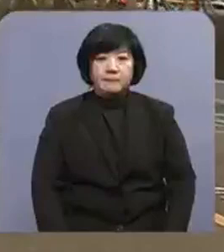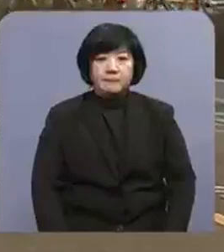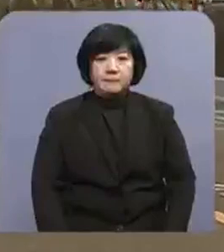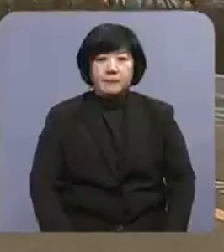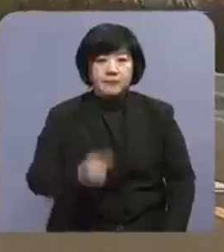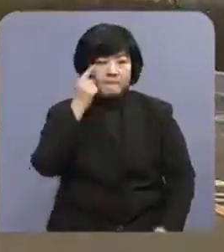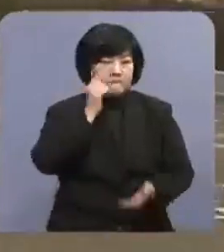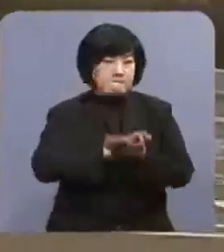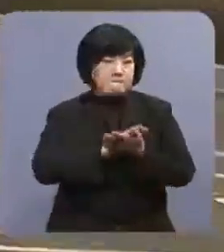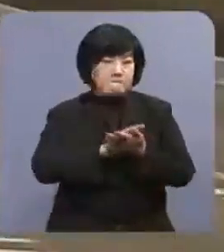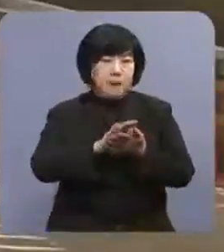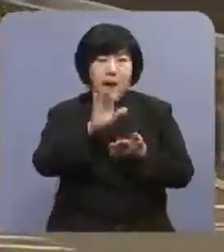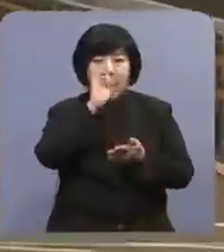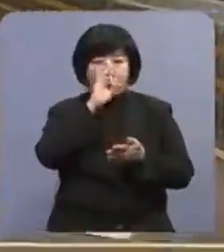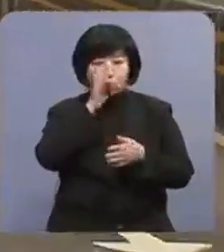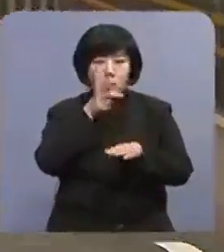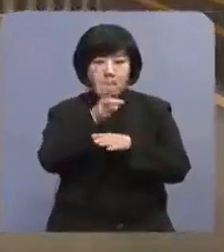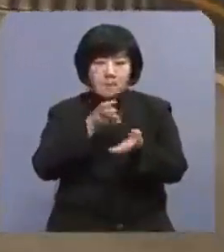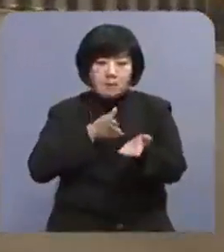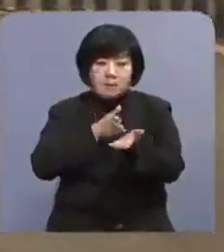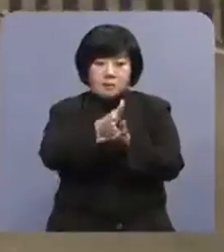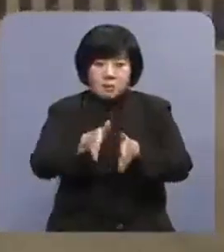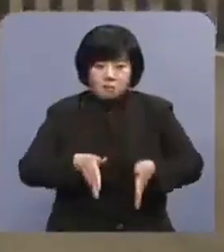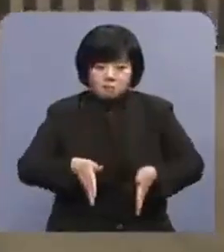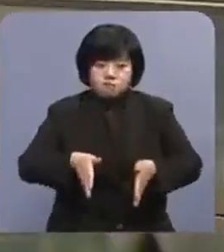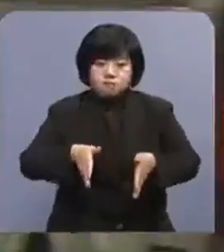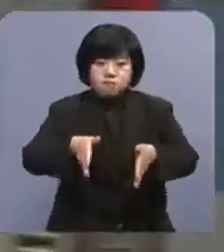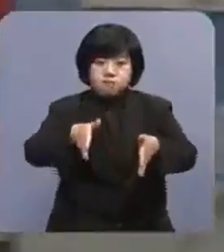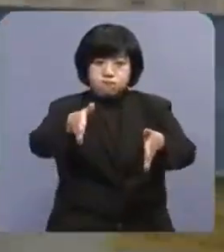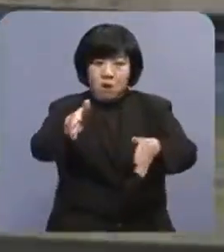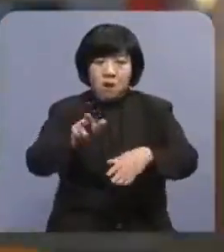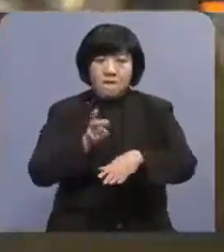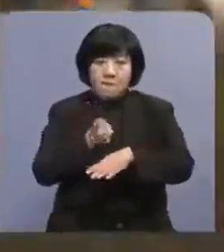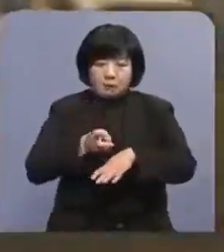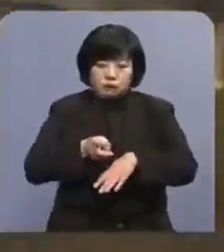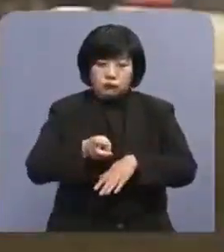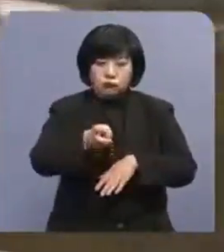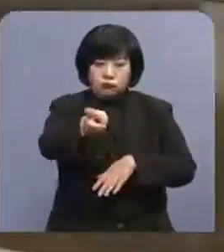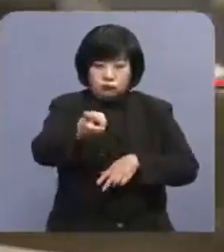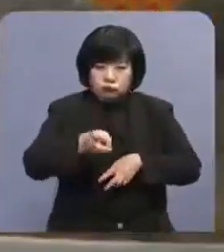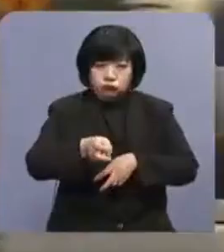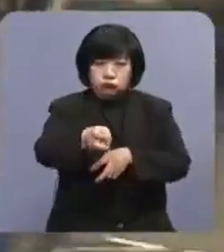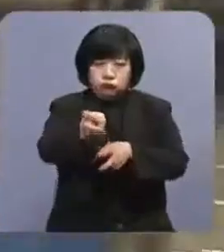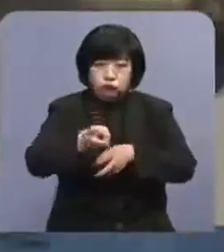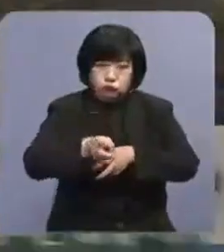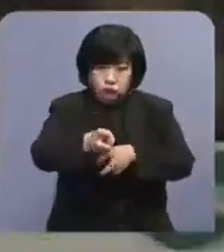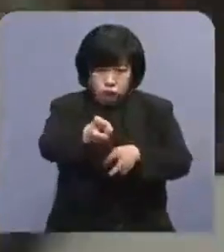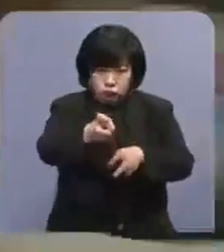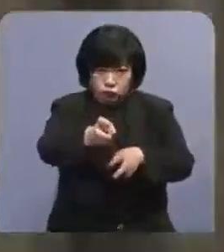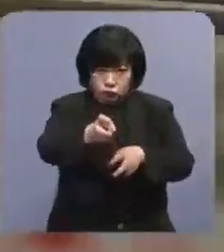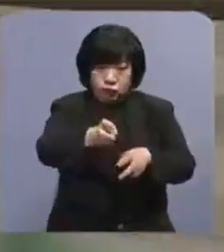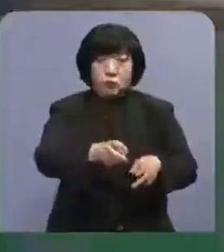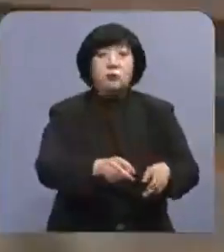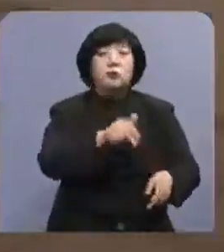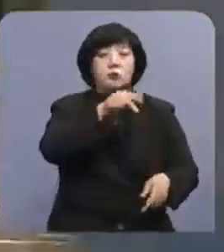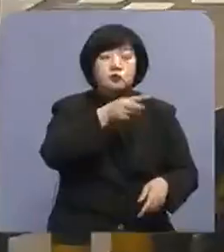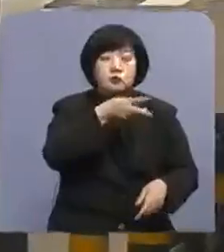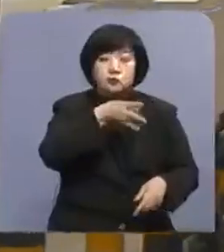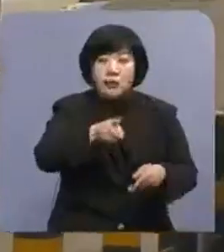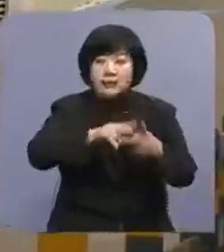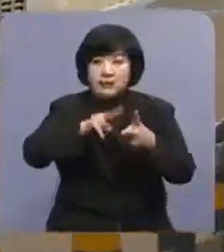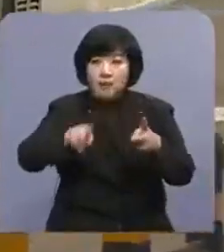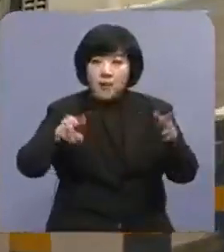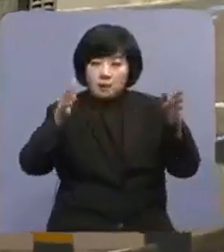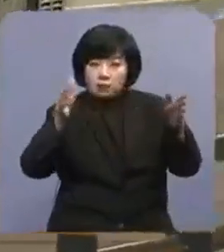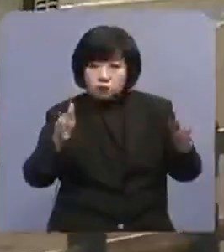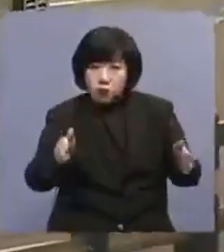시원하게 뚫린 중앙버스 전용차로 BRT로 버스들이 달립니다. 주례 서면 구간 BRT 개통 첫날,